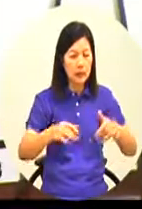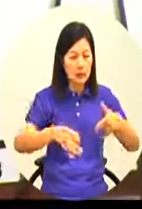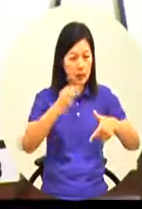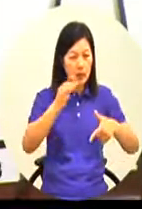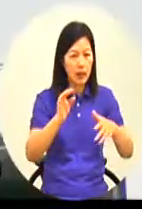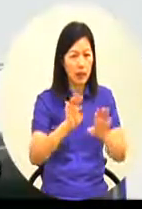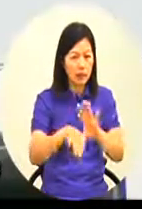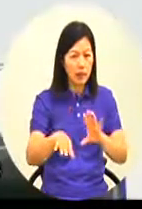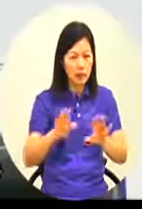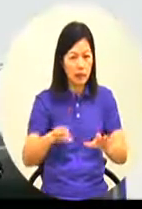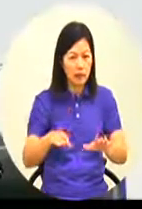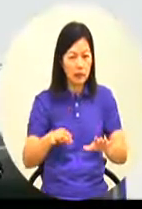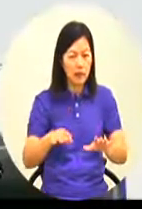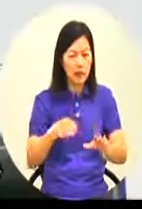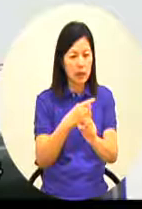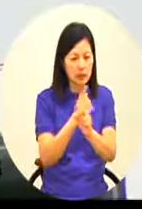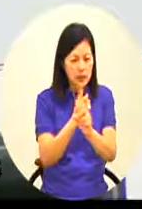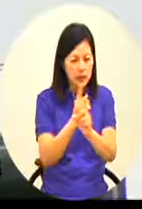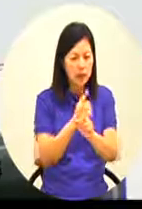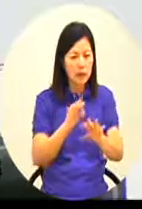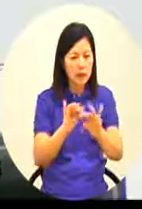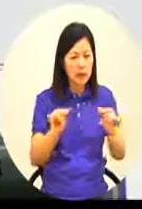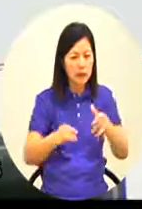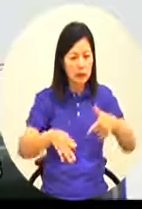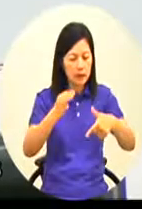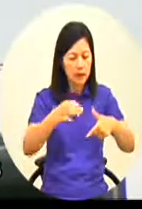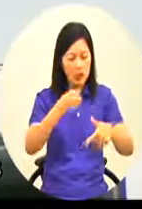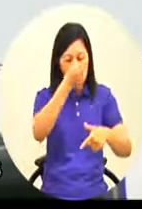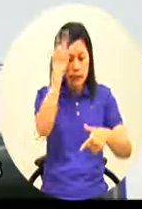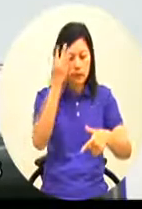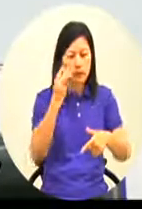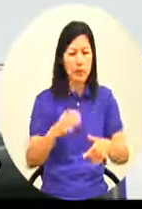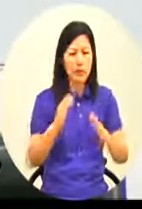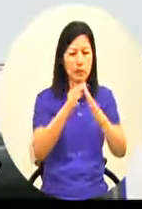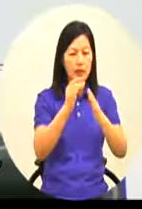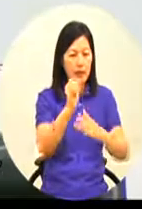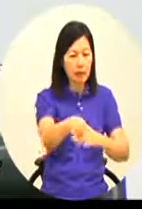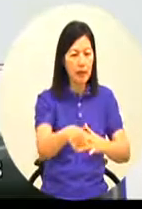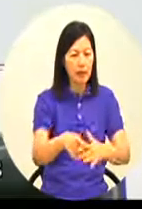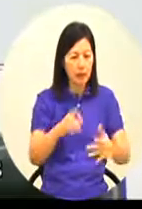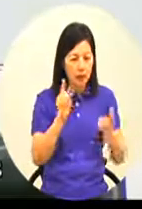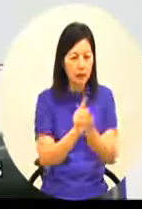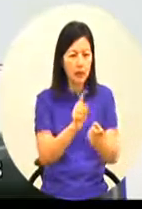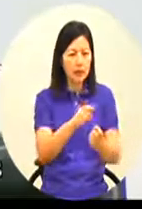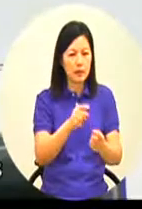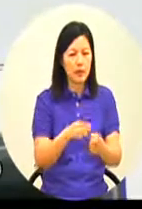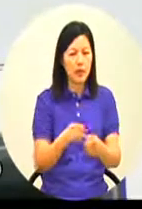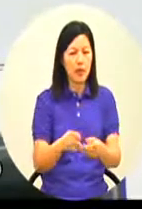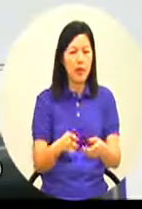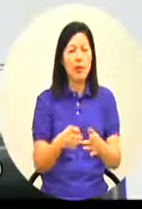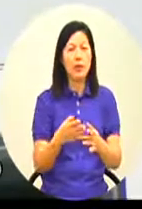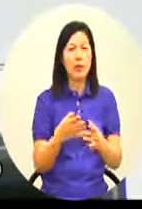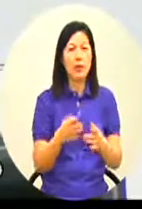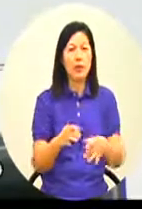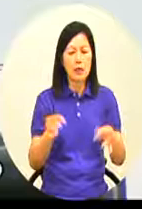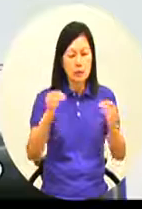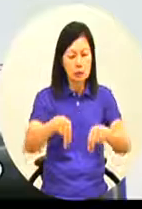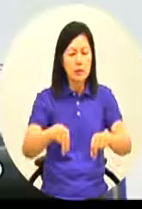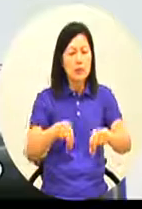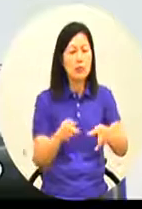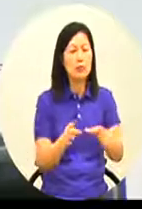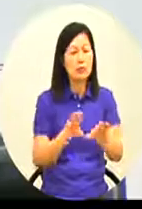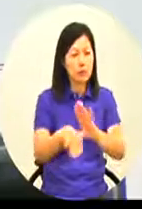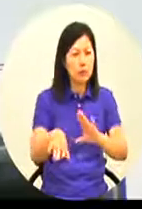正在研议的精准地价，那还有我们年轻人购屋可能他会面临的这个契税的问题， 我